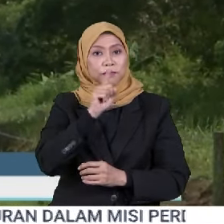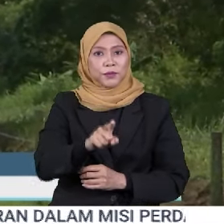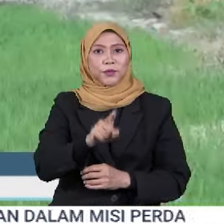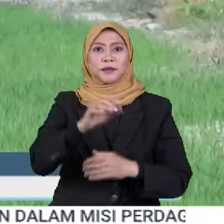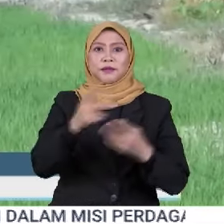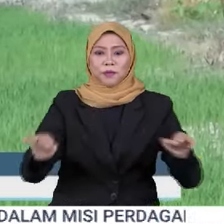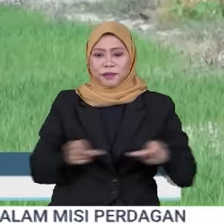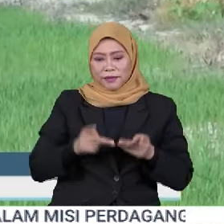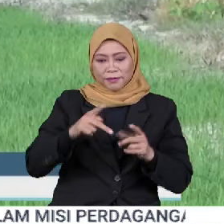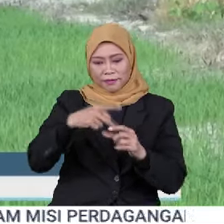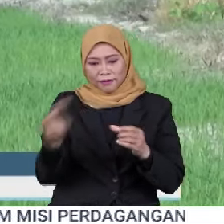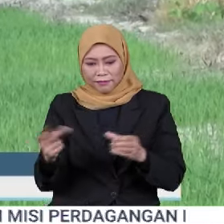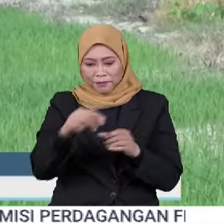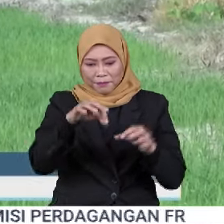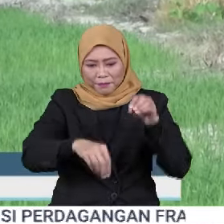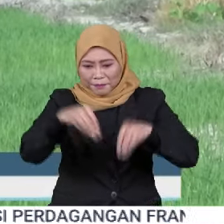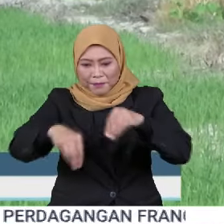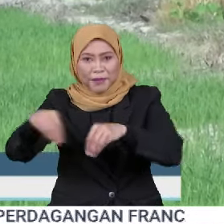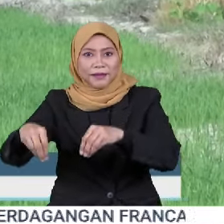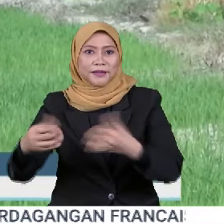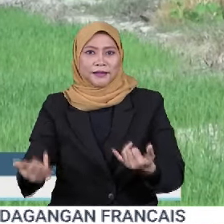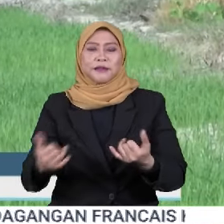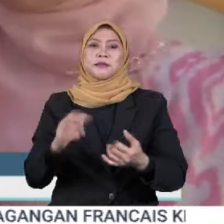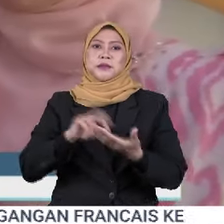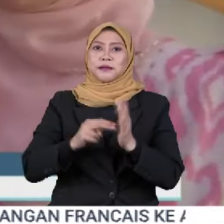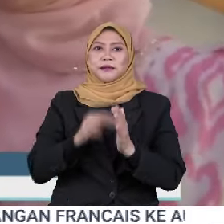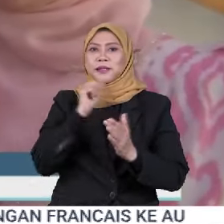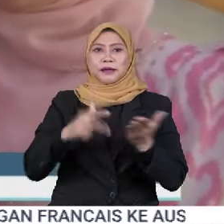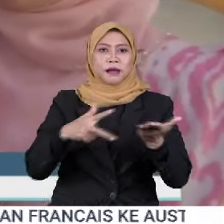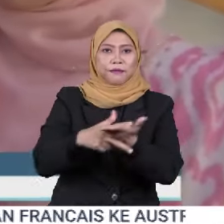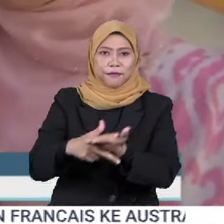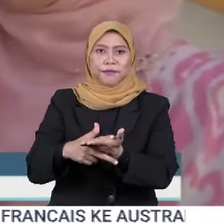penanaman padi tidak terjas ketika fenomena berkenaan